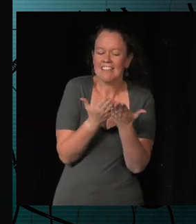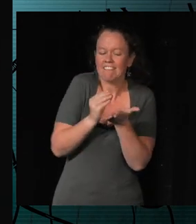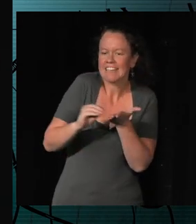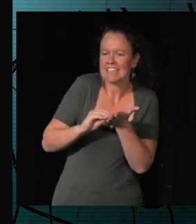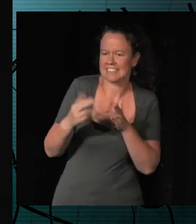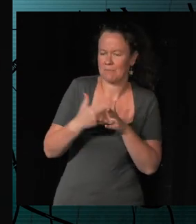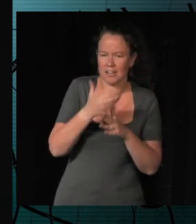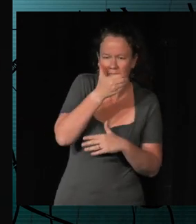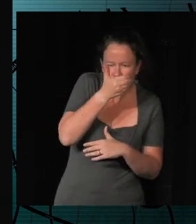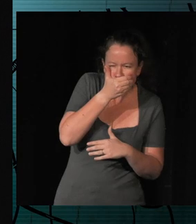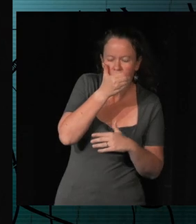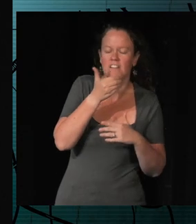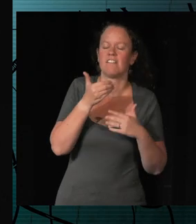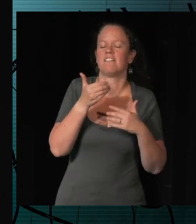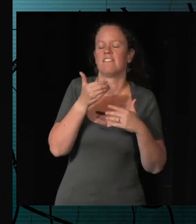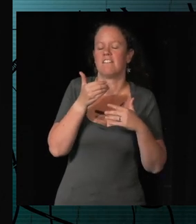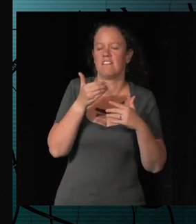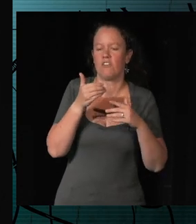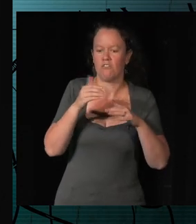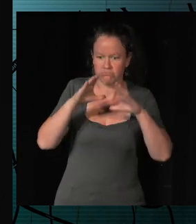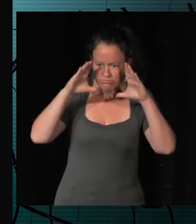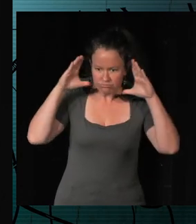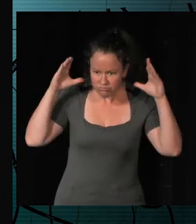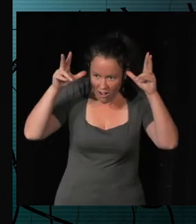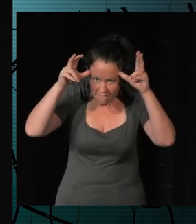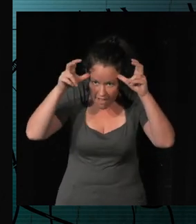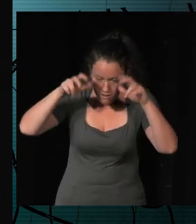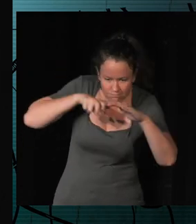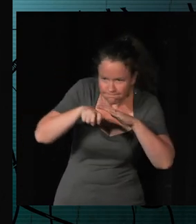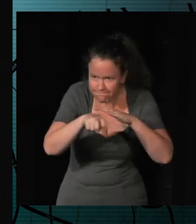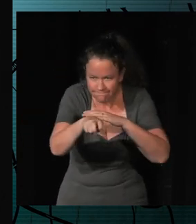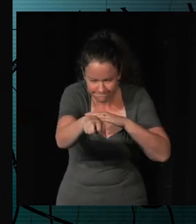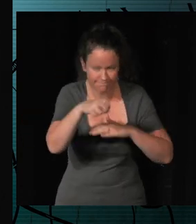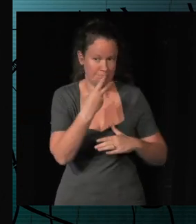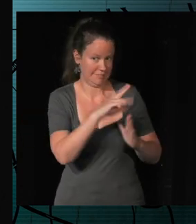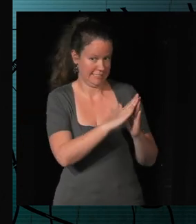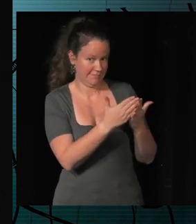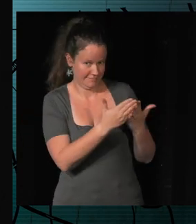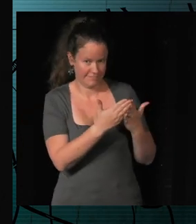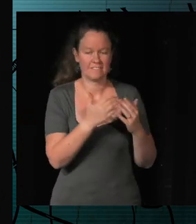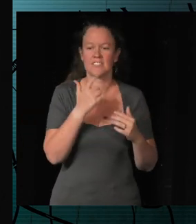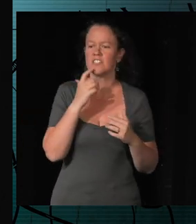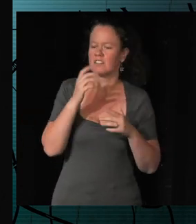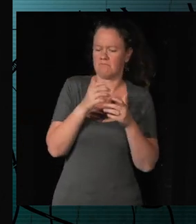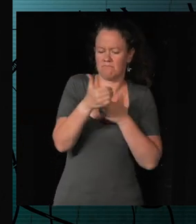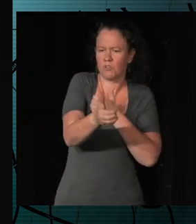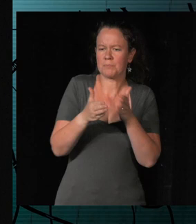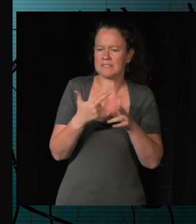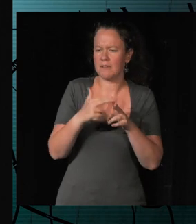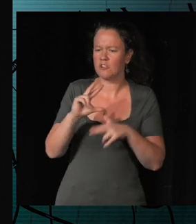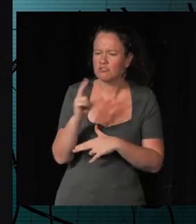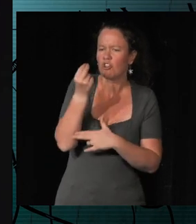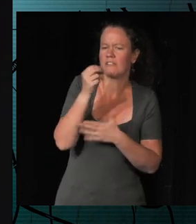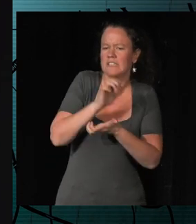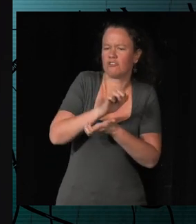surd edition tu es d'ailleurs rédacteur et éditeur chez suredition 100 % éditeur c'est vrai que j'ai écrit pour est-ce que tu peux nous